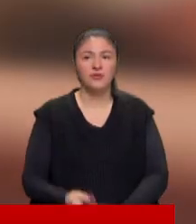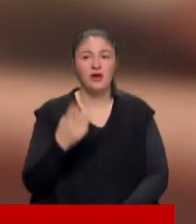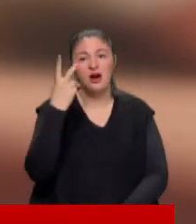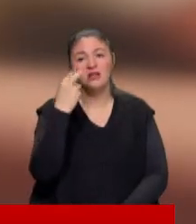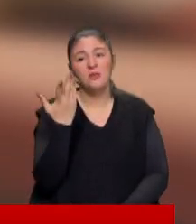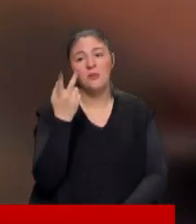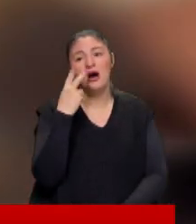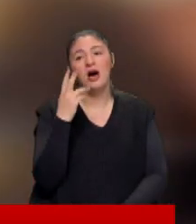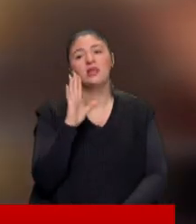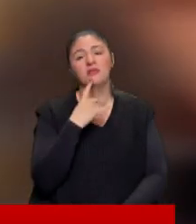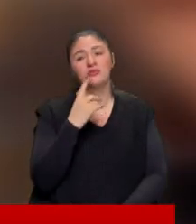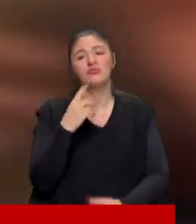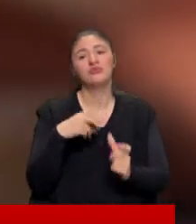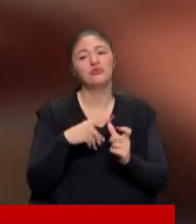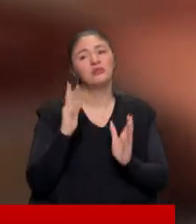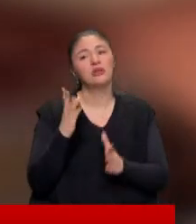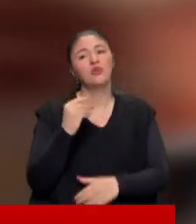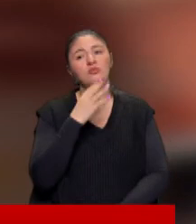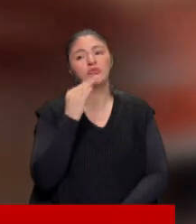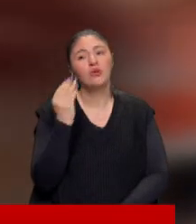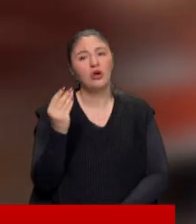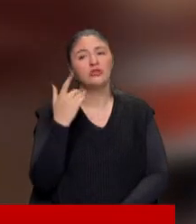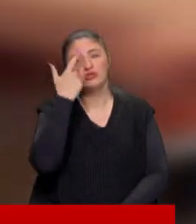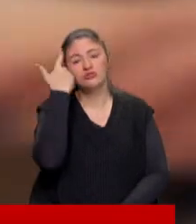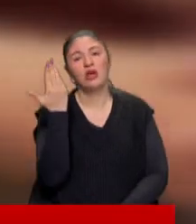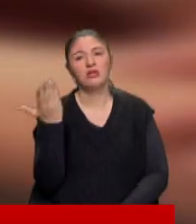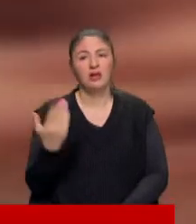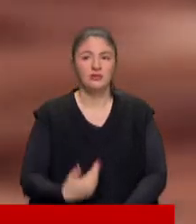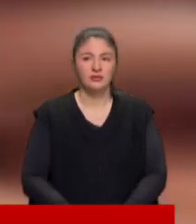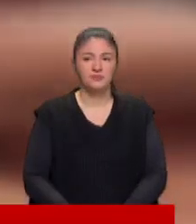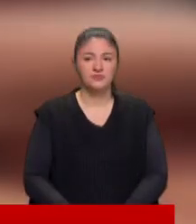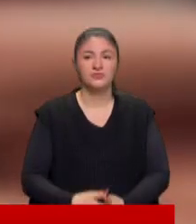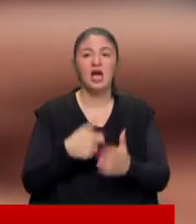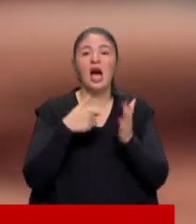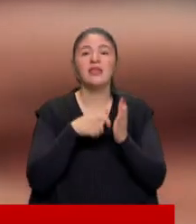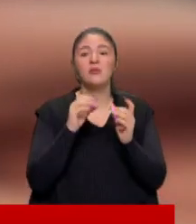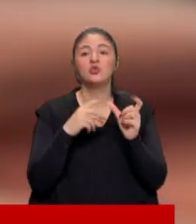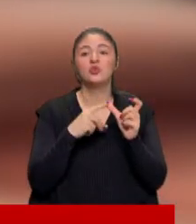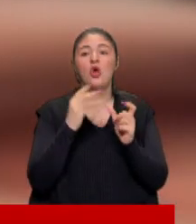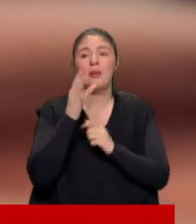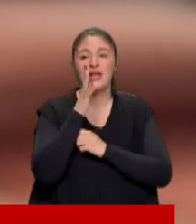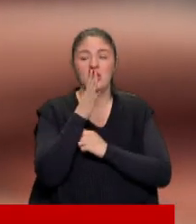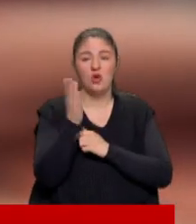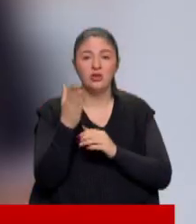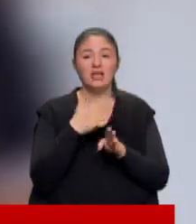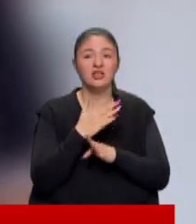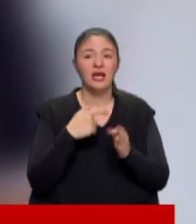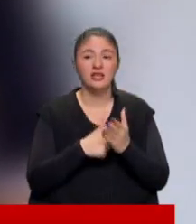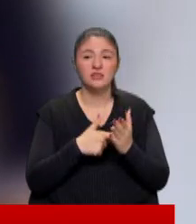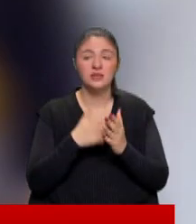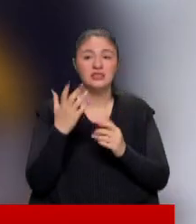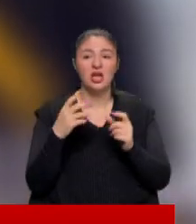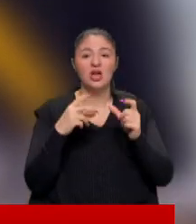Ağlayacağım ama ağlamayayım diyorum Şule. Çok mutlu oldu inşallah. Adı hep Şule olarak biliniyordu. Gerçek ismi